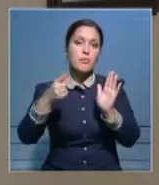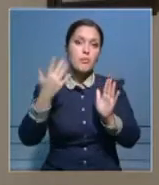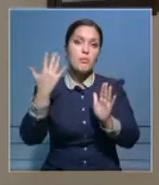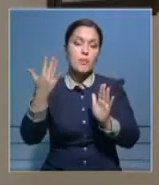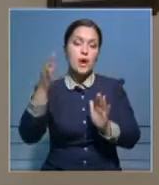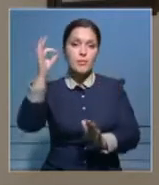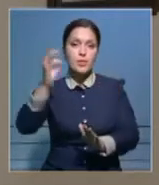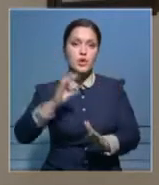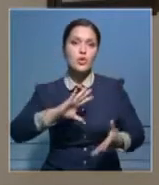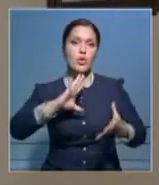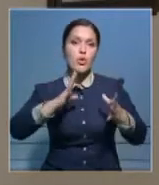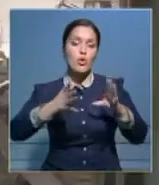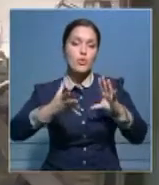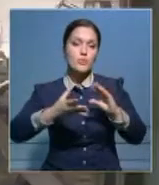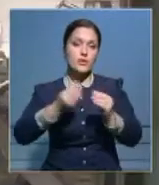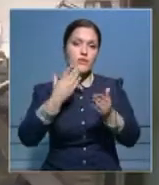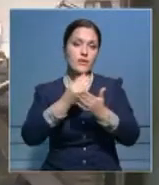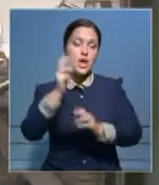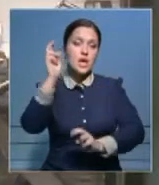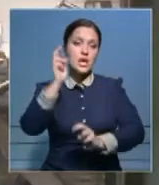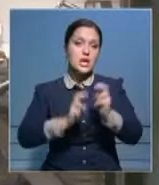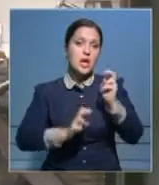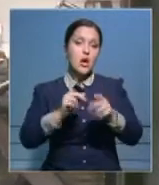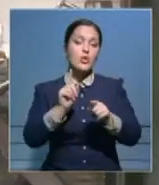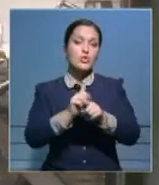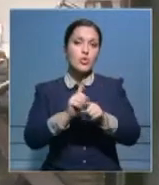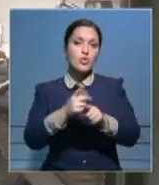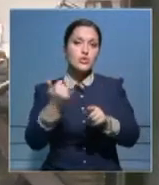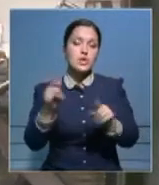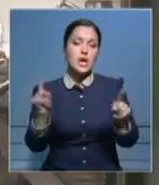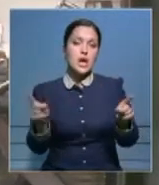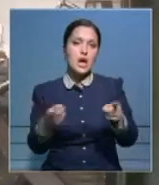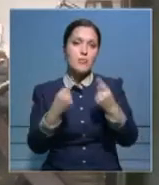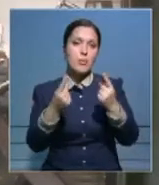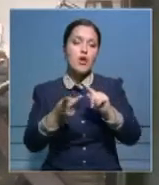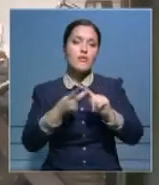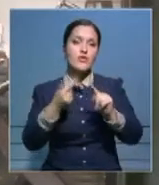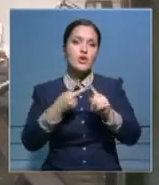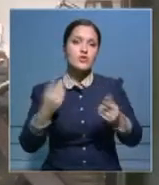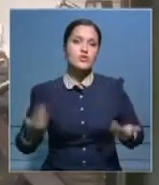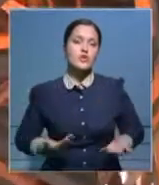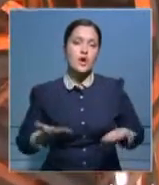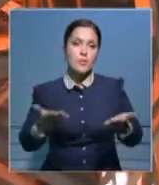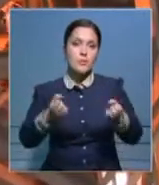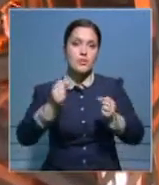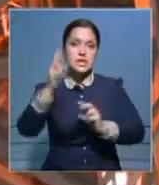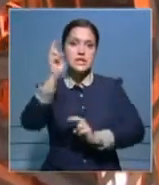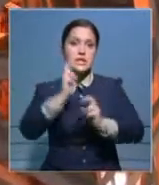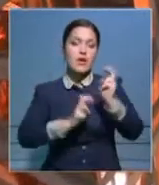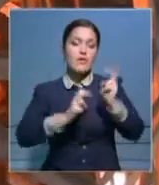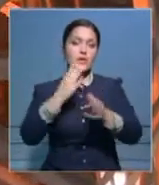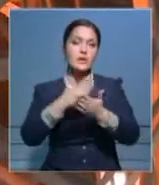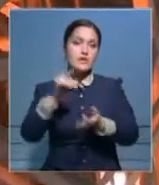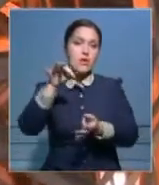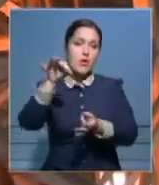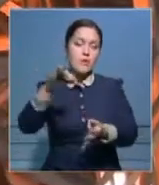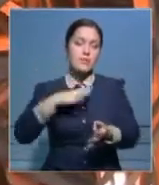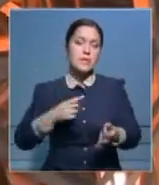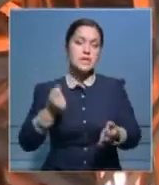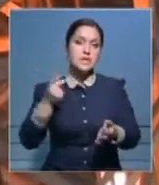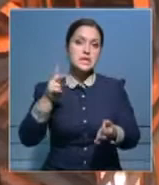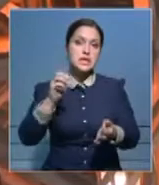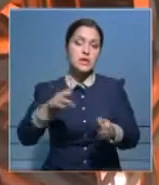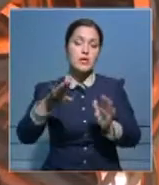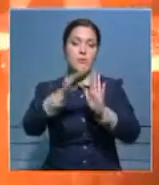объема обрабатывающей промышленности области. Вторую жизнь получил завод по производству кремния, который простаивал несколько лет. Для спасения предприятия была разработана